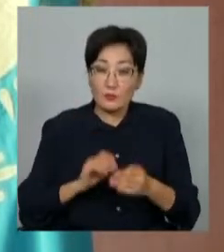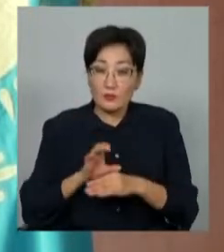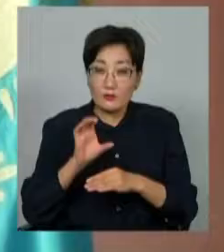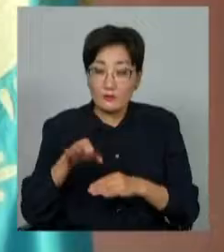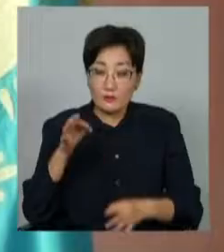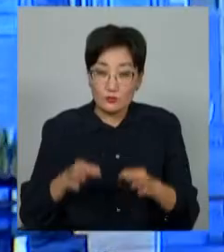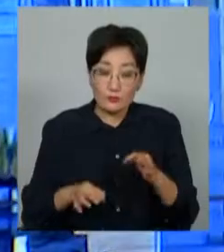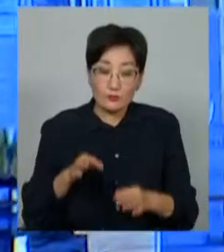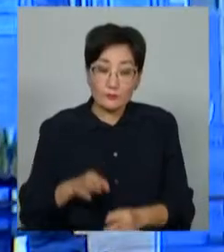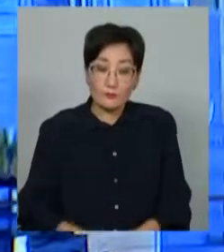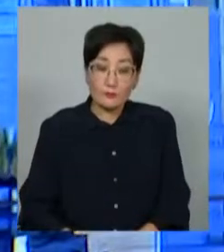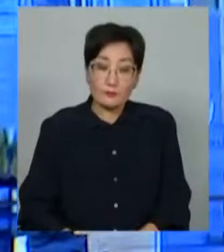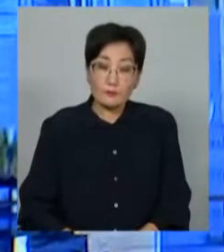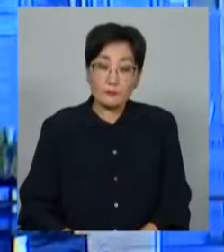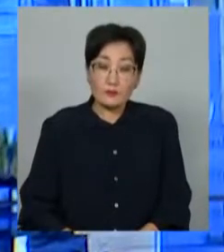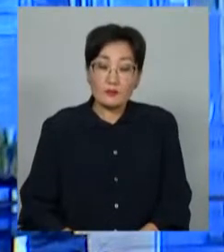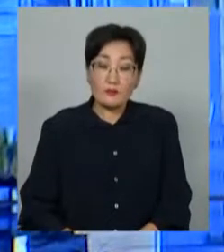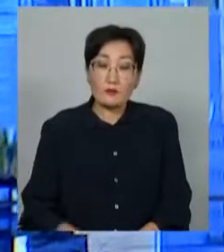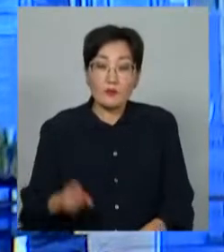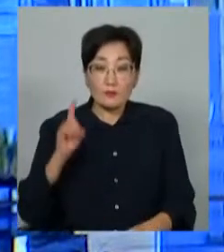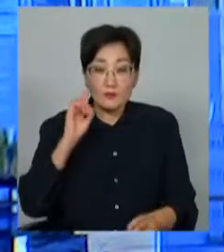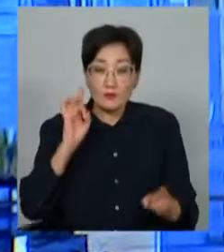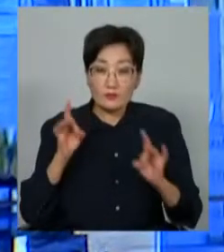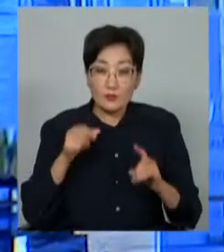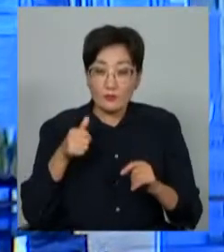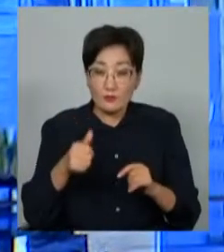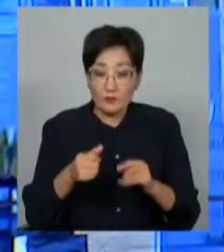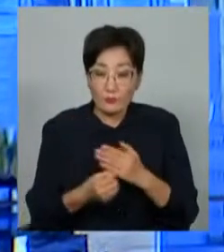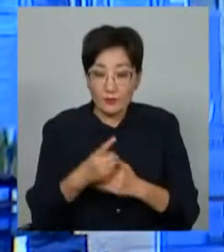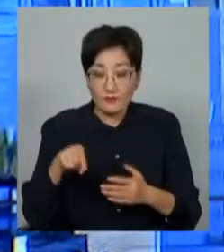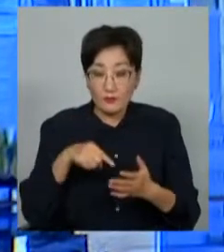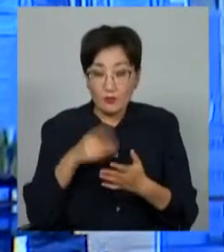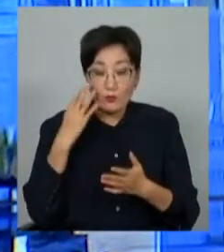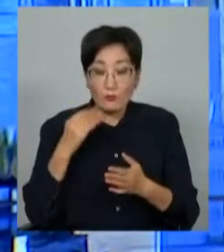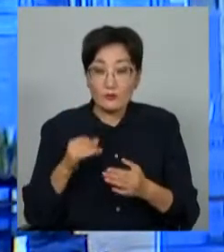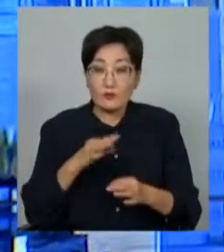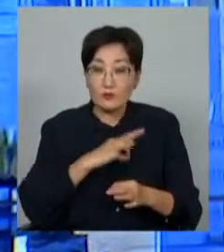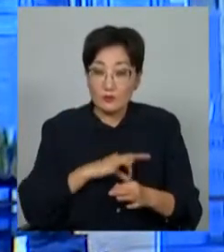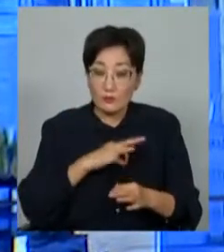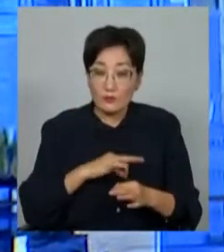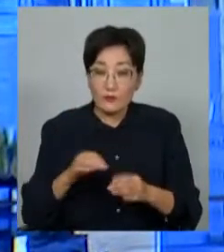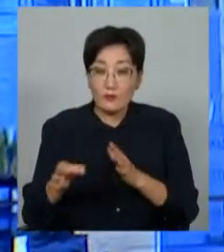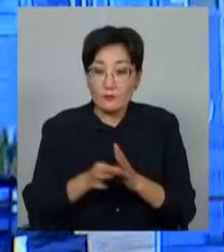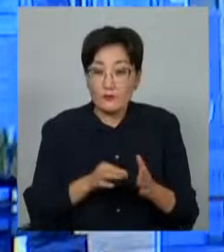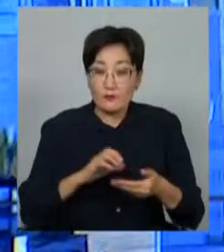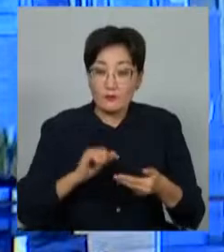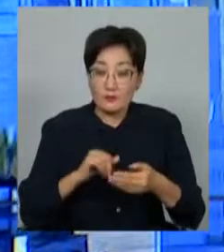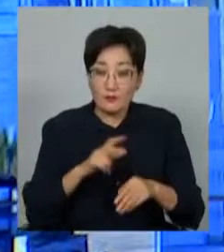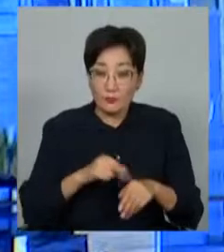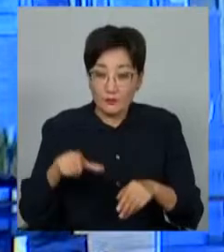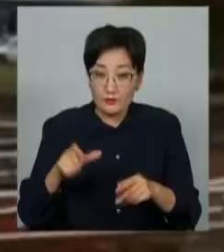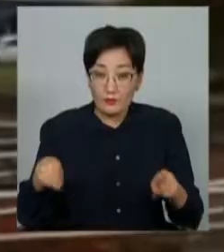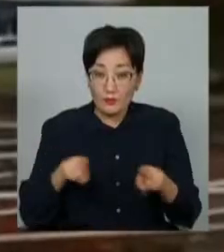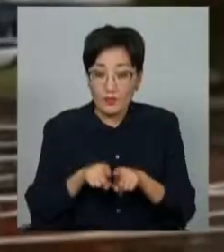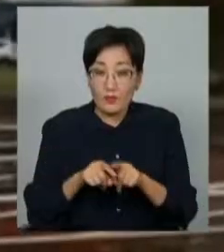направления в суд. Тревожные СОС-кнопки появятся в Алматы. Они предназначены для экстренного вызова полиции. Ранее